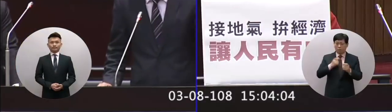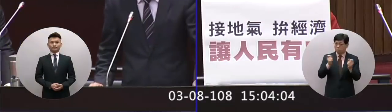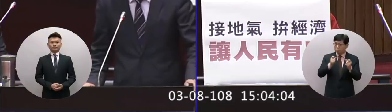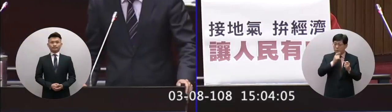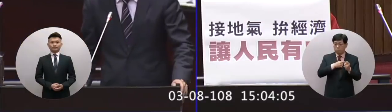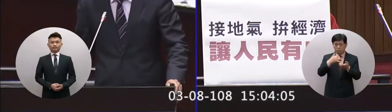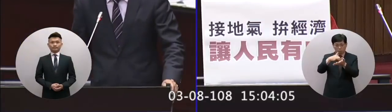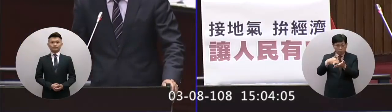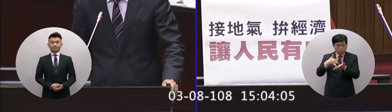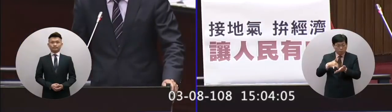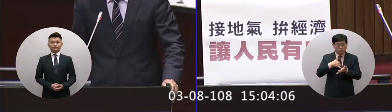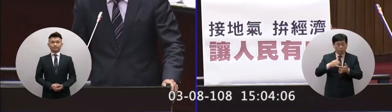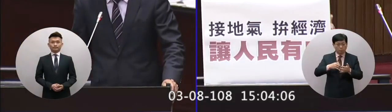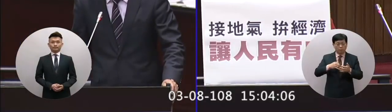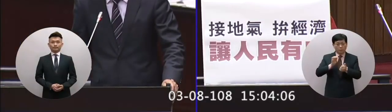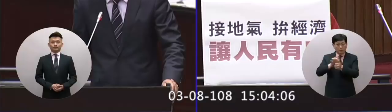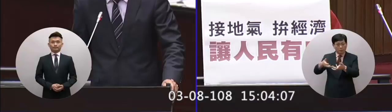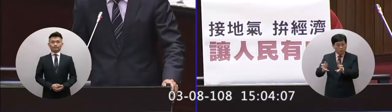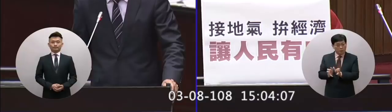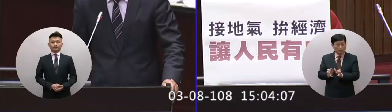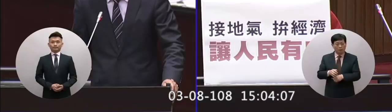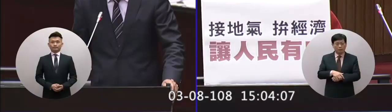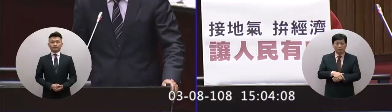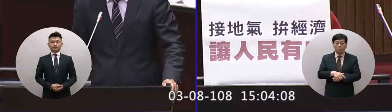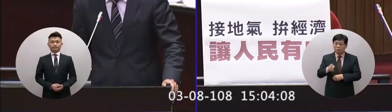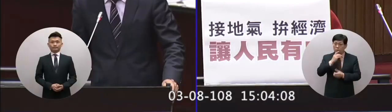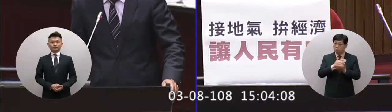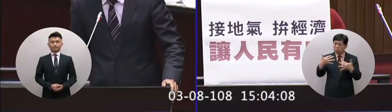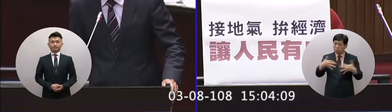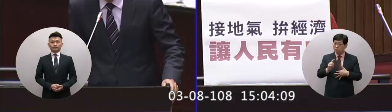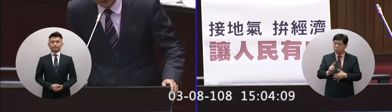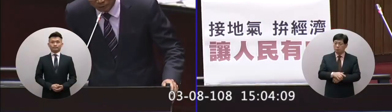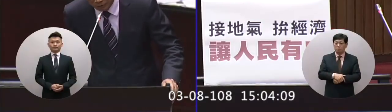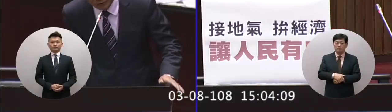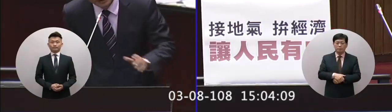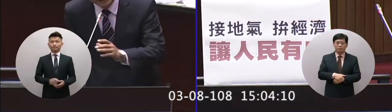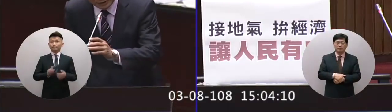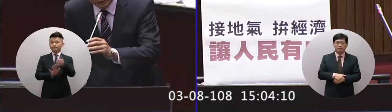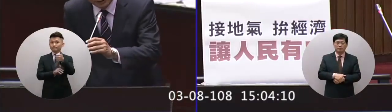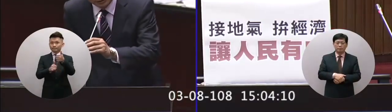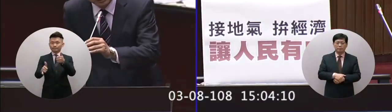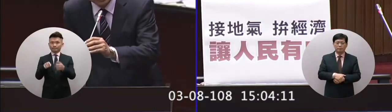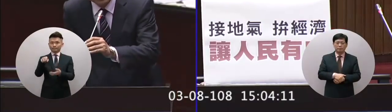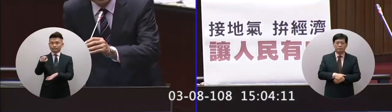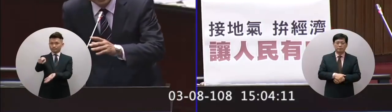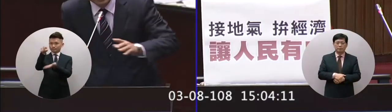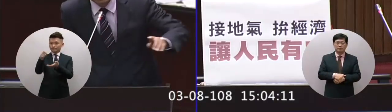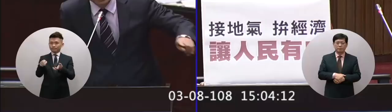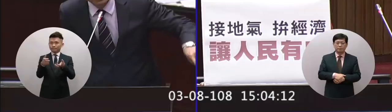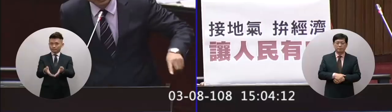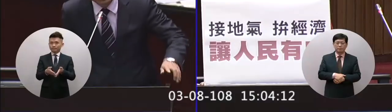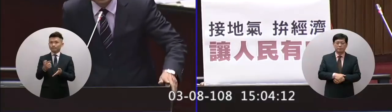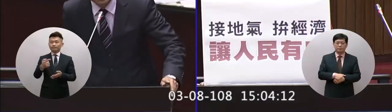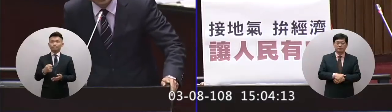最近盘点的，或者是帮这些团体？帮他们解决了什么事？ 是委员，这个议题非常重要，因